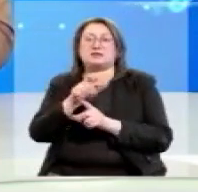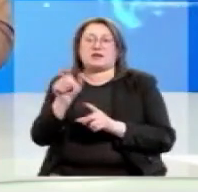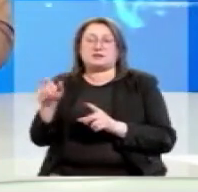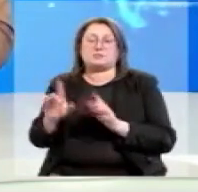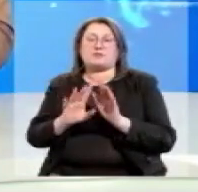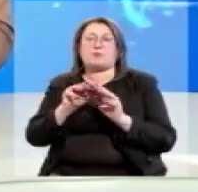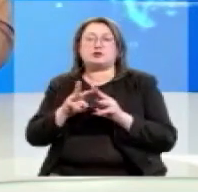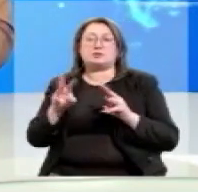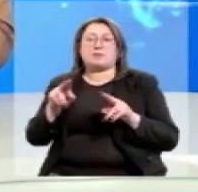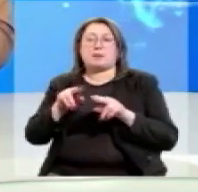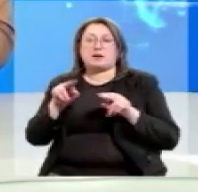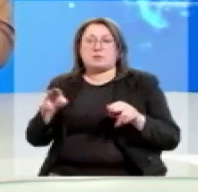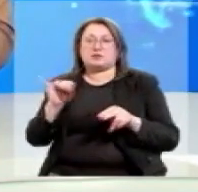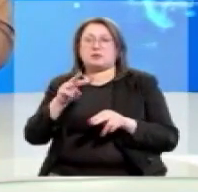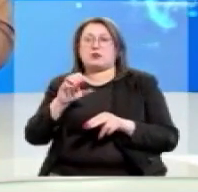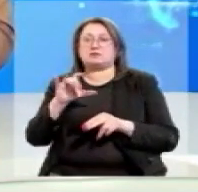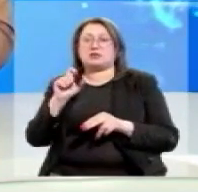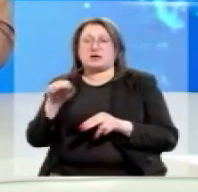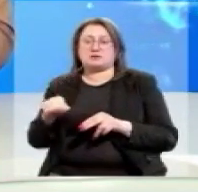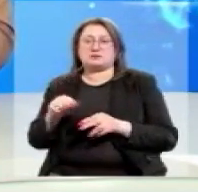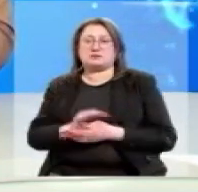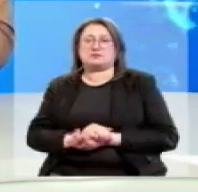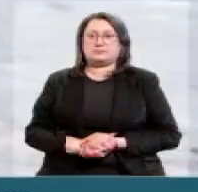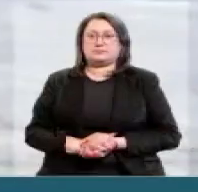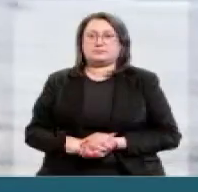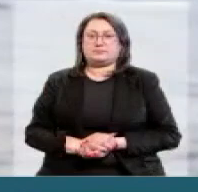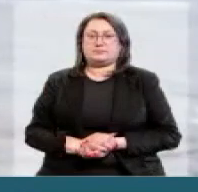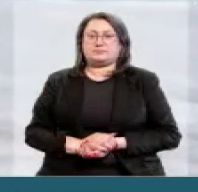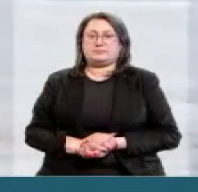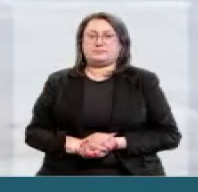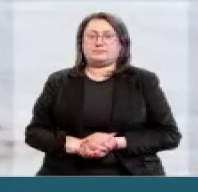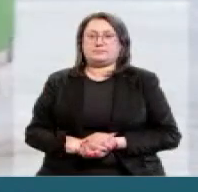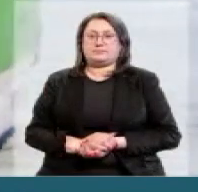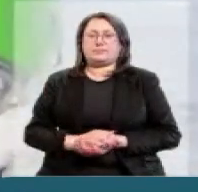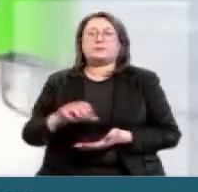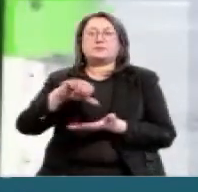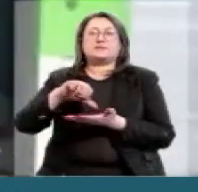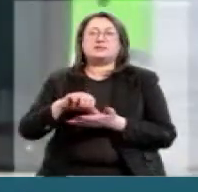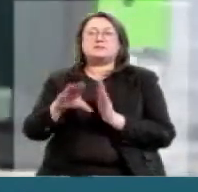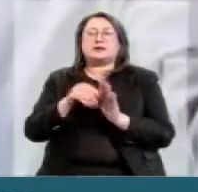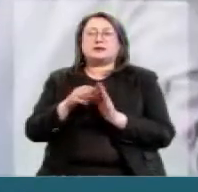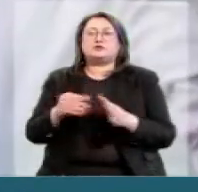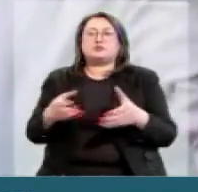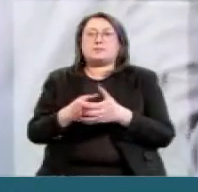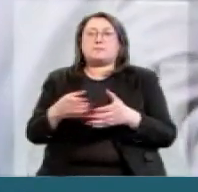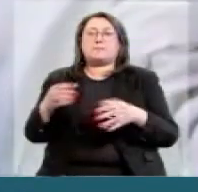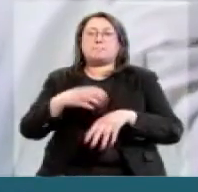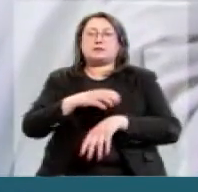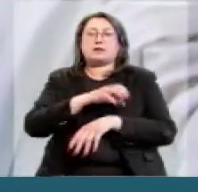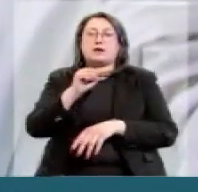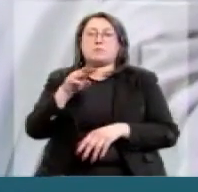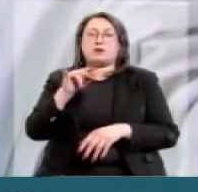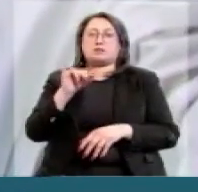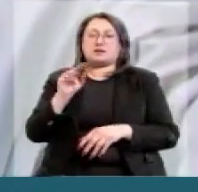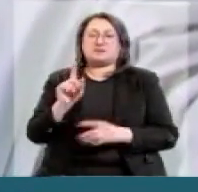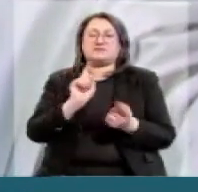күн жақындаған саяси бәсекелестік арта түсті. Аманат партиясының сайлауалды штаб өкілдері Абай облысындағы сайлаушылармен кездесті.